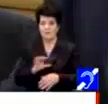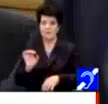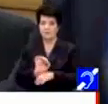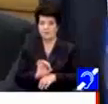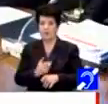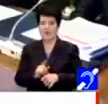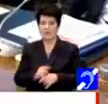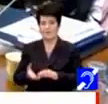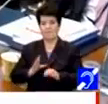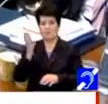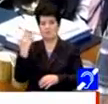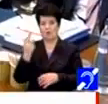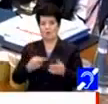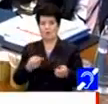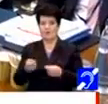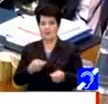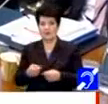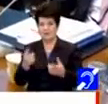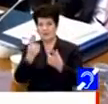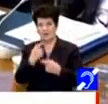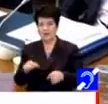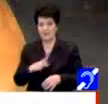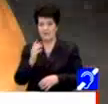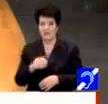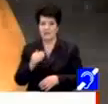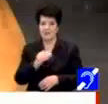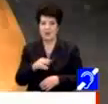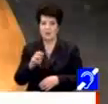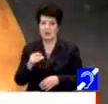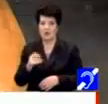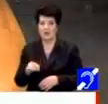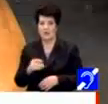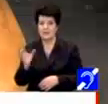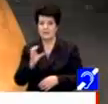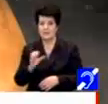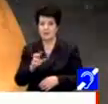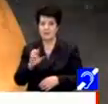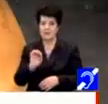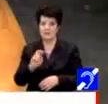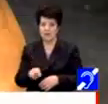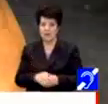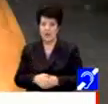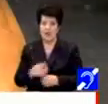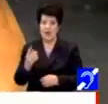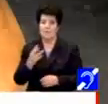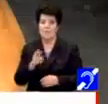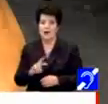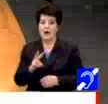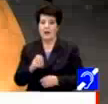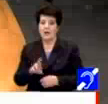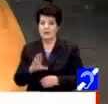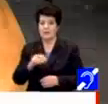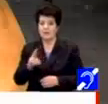derapaje ale fostei guvernări, conform declarațiilor făcute de Federica Mogherini la sfârșitul lunii septembrie la Bruxelles. Premierul Maia Sandu speră